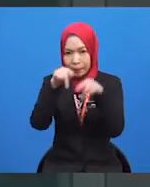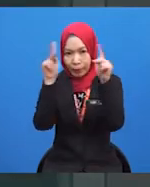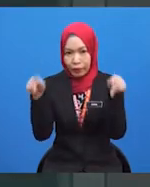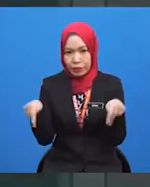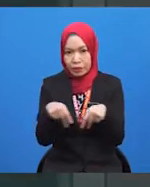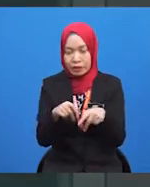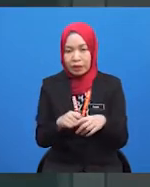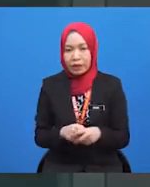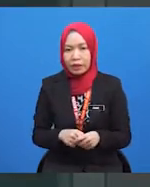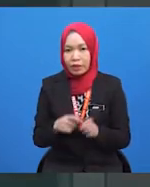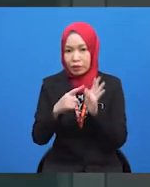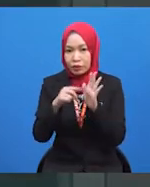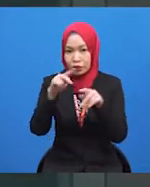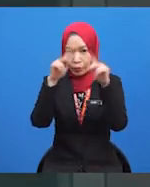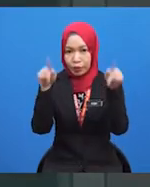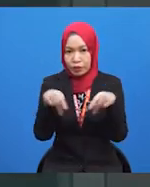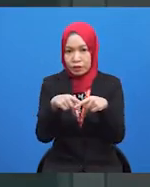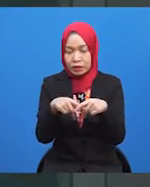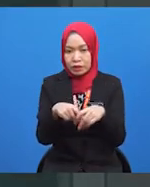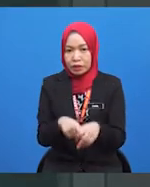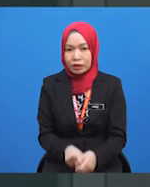Paparan kerja untuk poster.